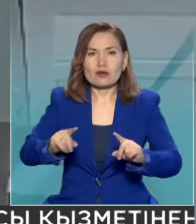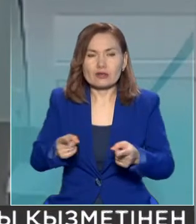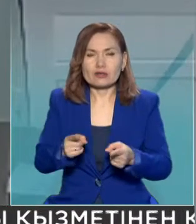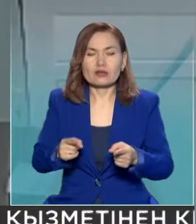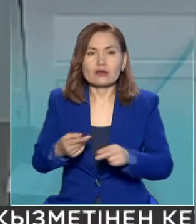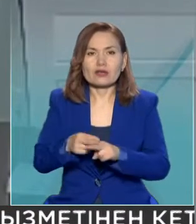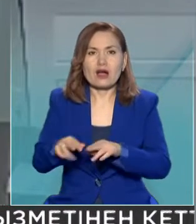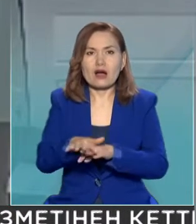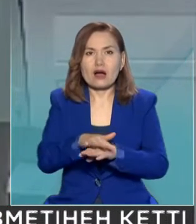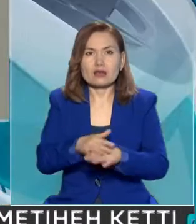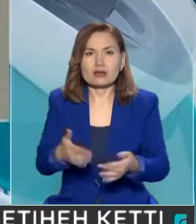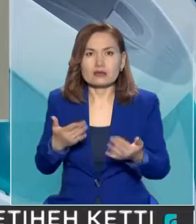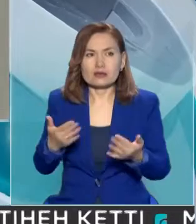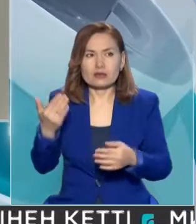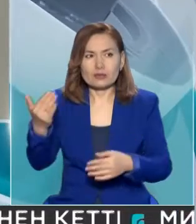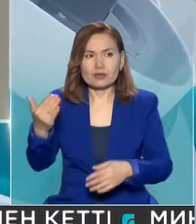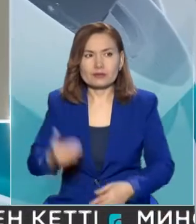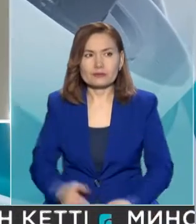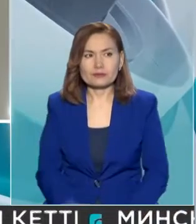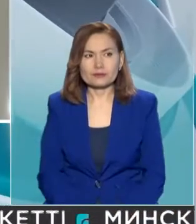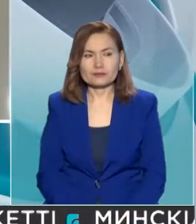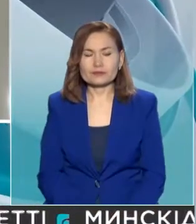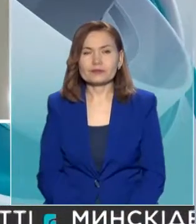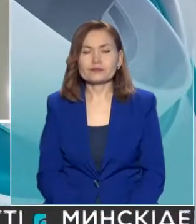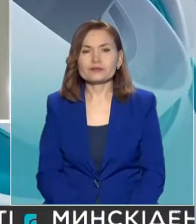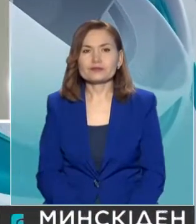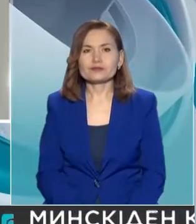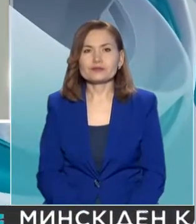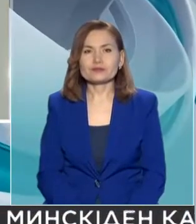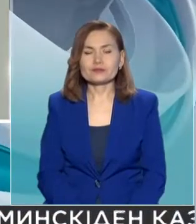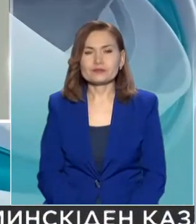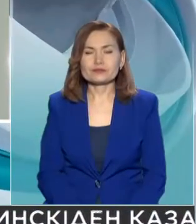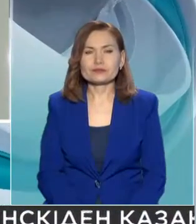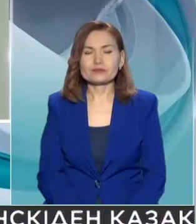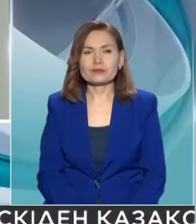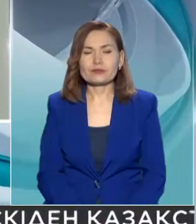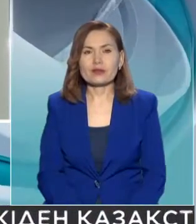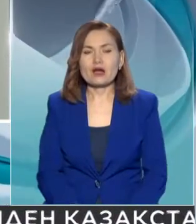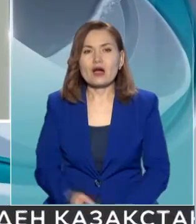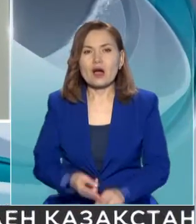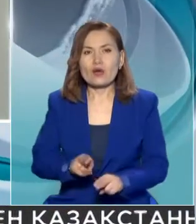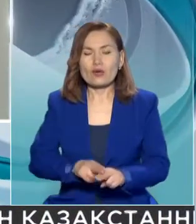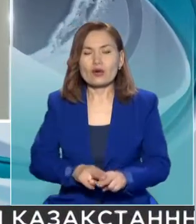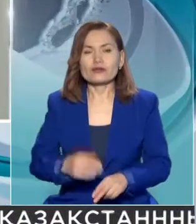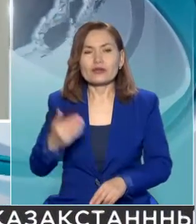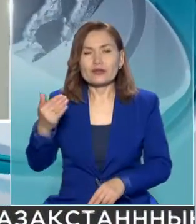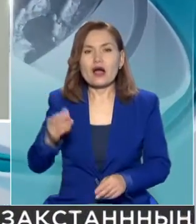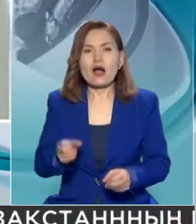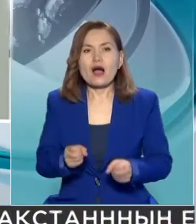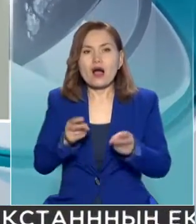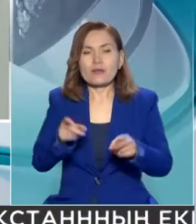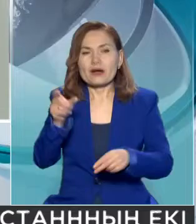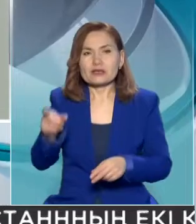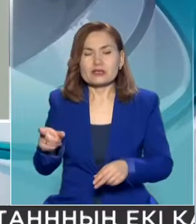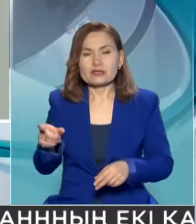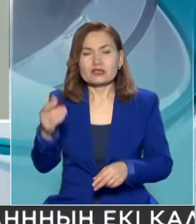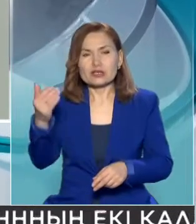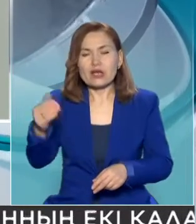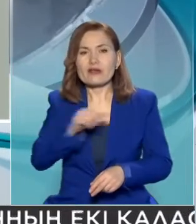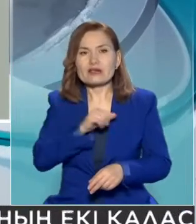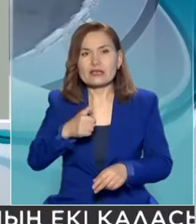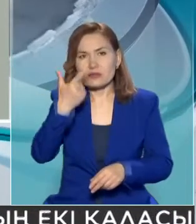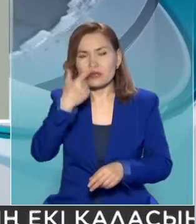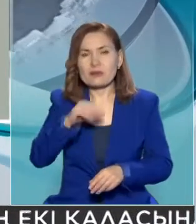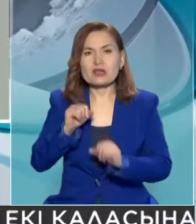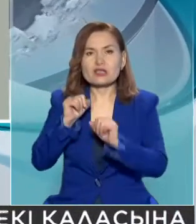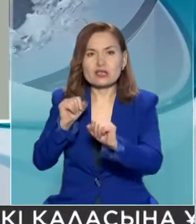сұрады. И говорить о том, что у него была необходимая оборона. Қылмыскер өз-өзін қорғағанын айтады, бірақ бейне бақылау камераларынан алынған